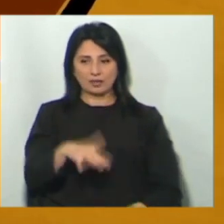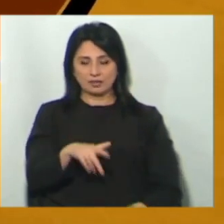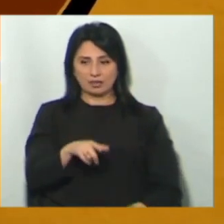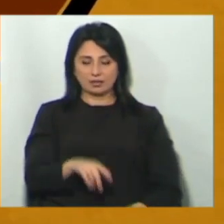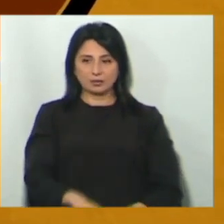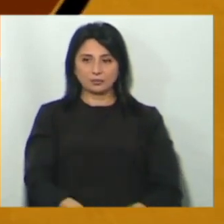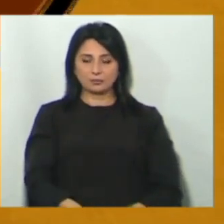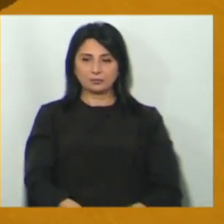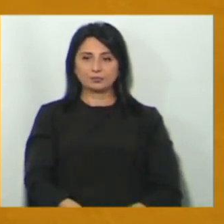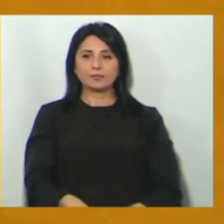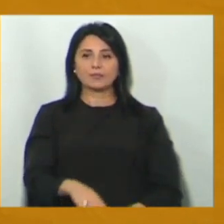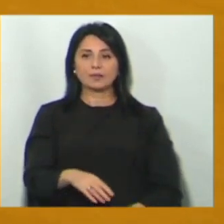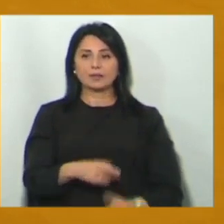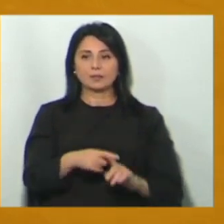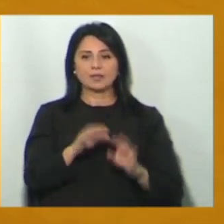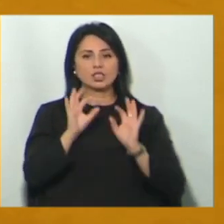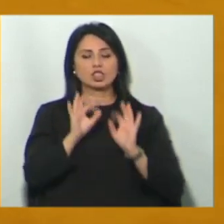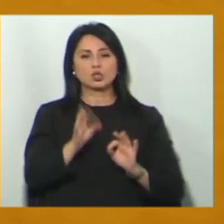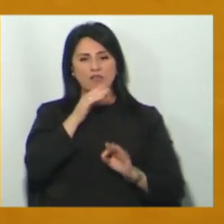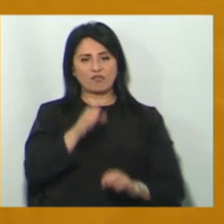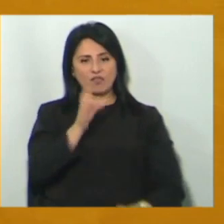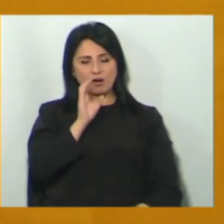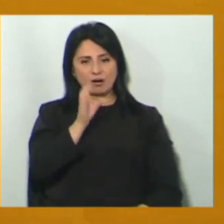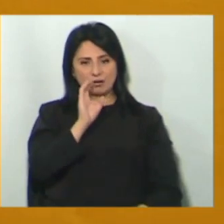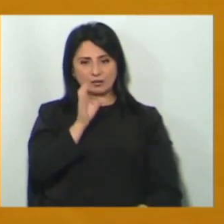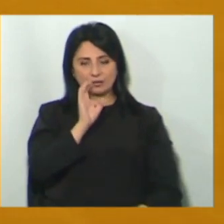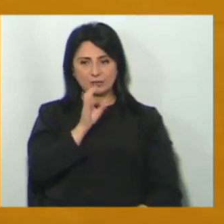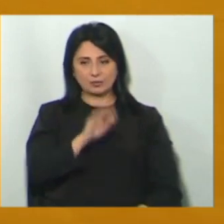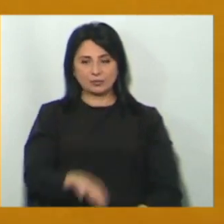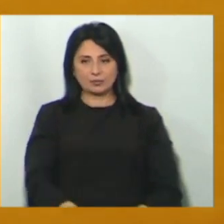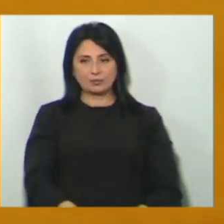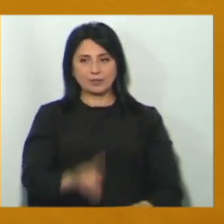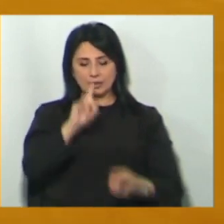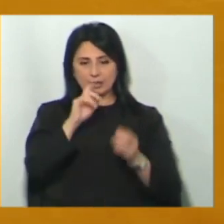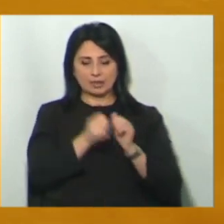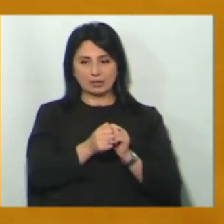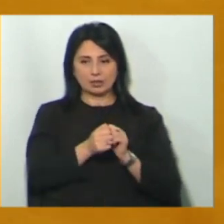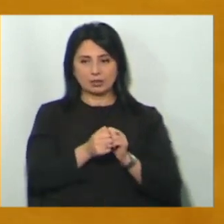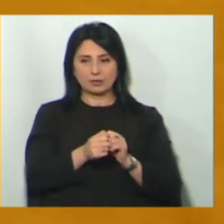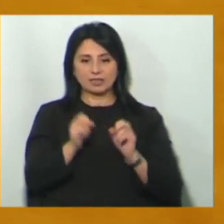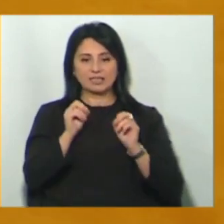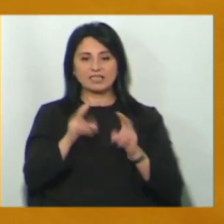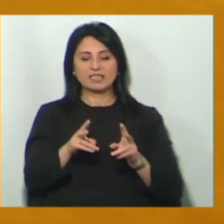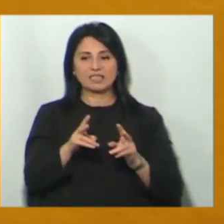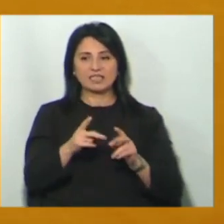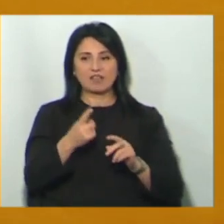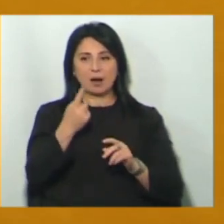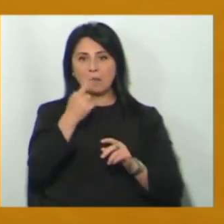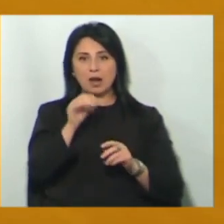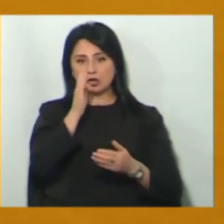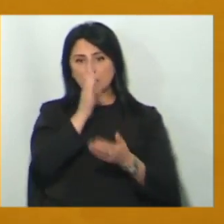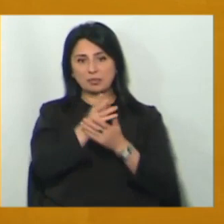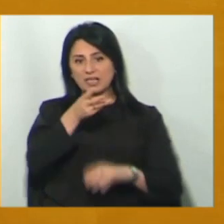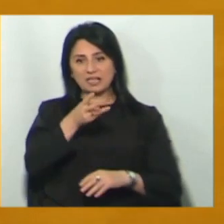UV-400-450 დალიეთ ადეკვატური რაოდენობის წყალი გახსოვდეთ სახიფათოა არა მარტო